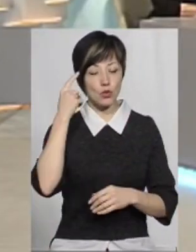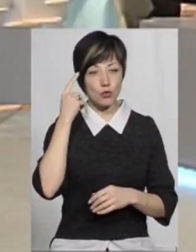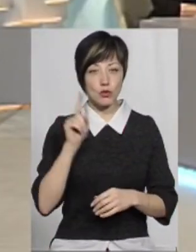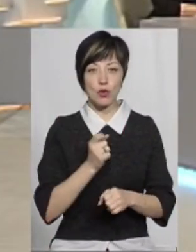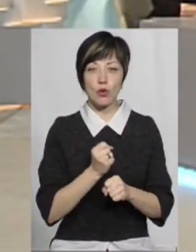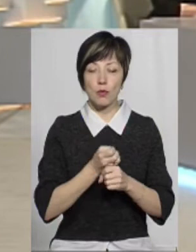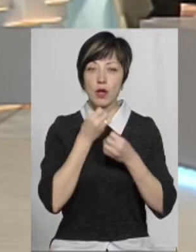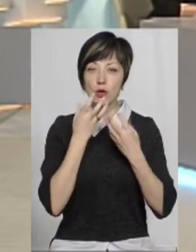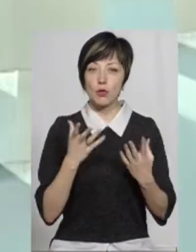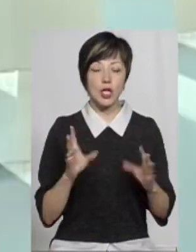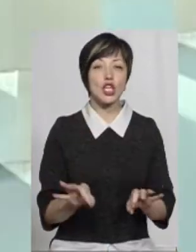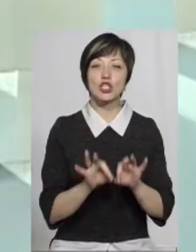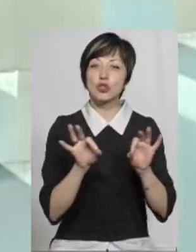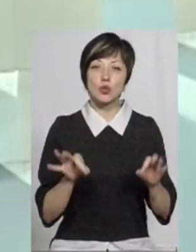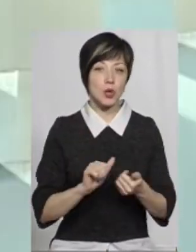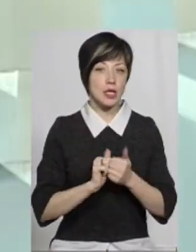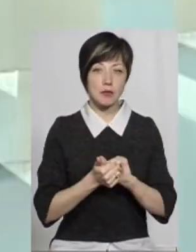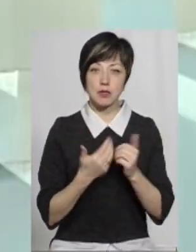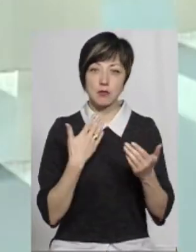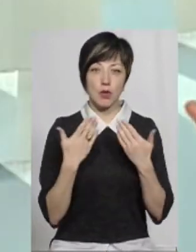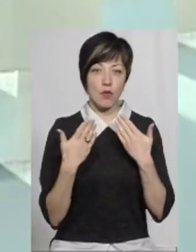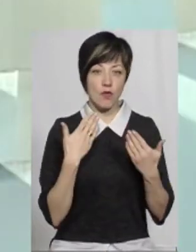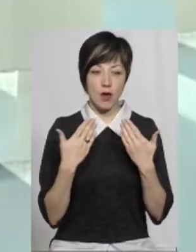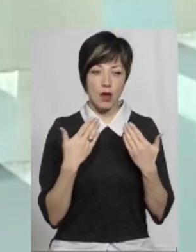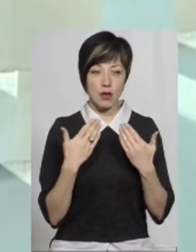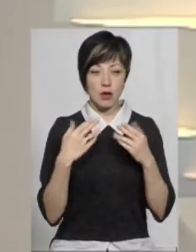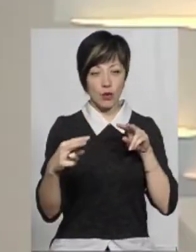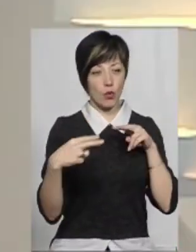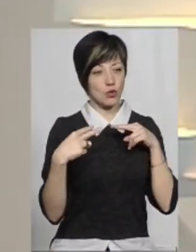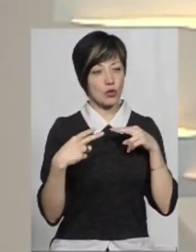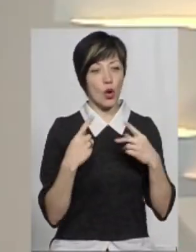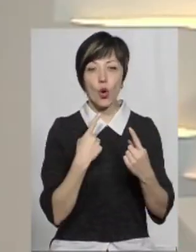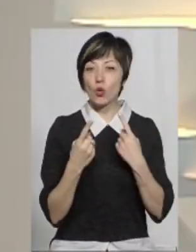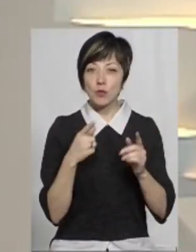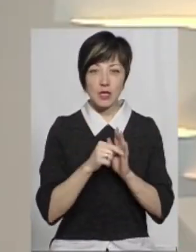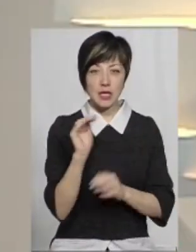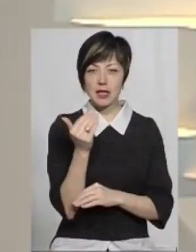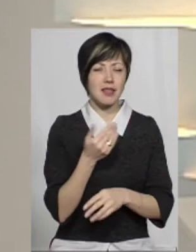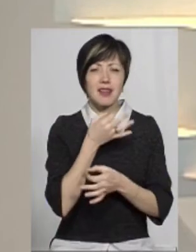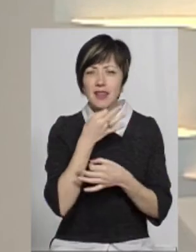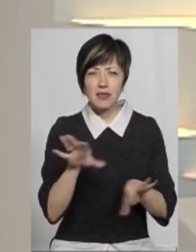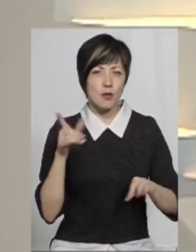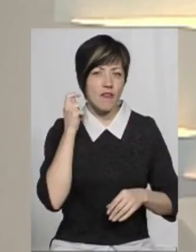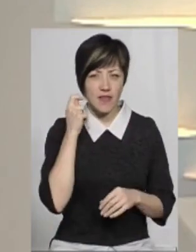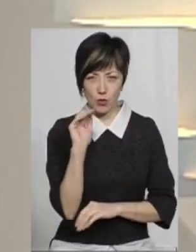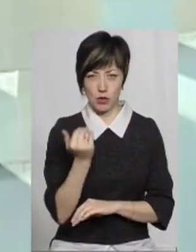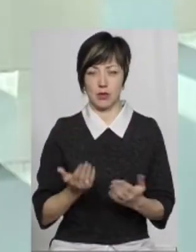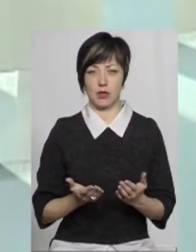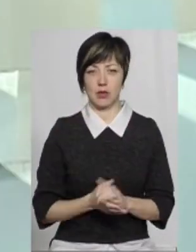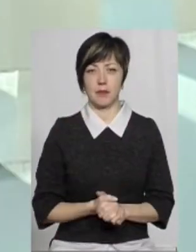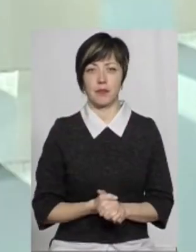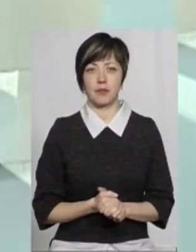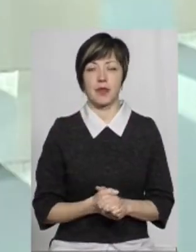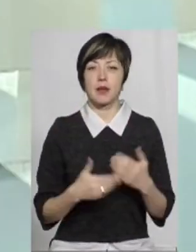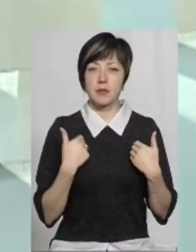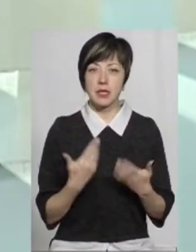що вона робить добре. Ніщо не замінить спілкування очі в очі, розмову з дитиною, неважливо, якого вона віку.